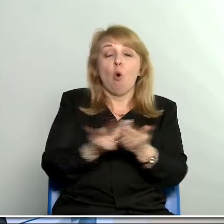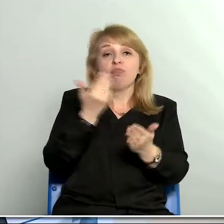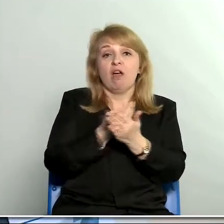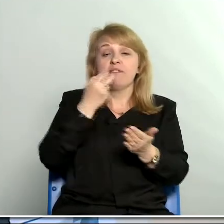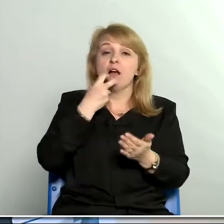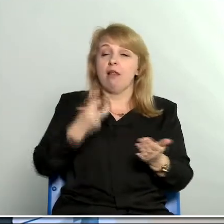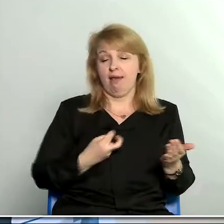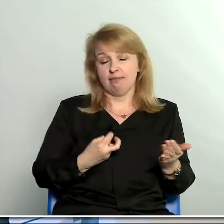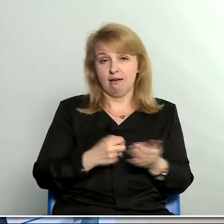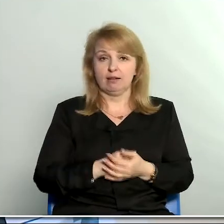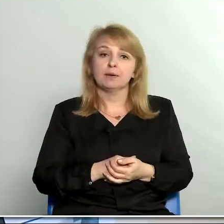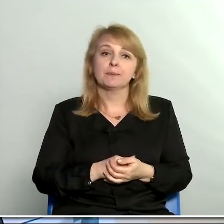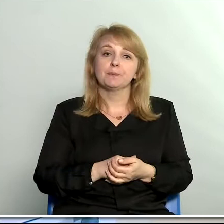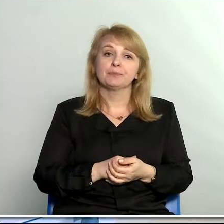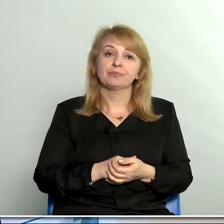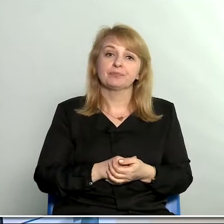energii.